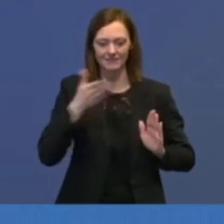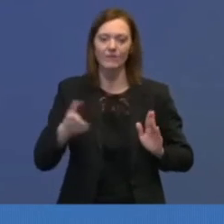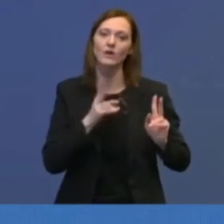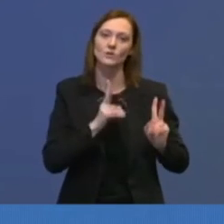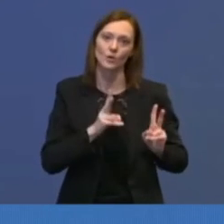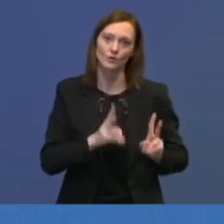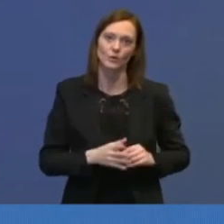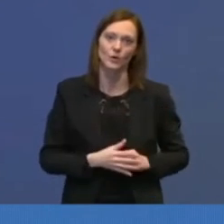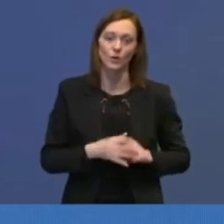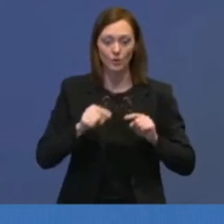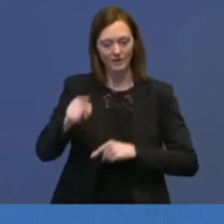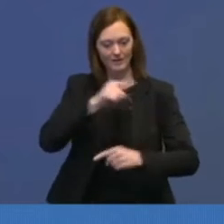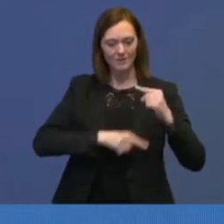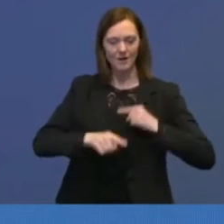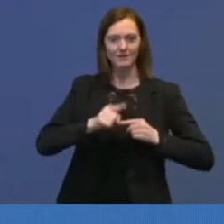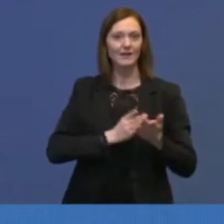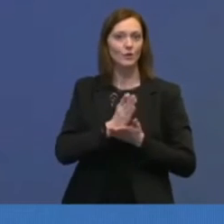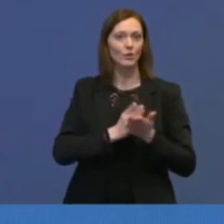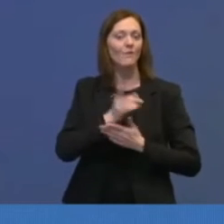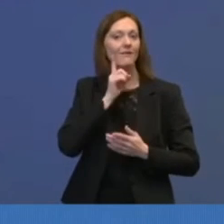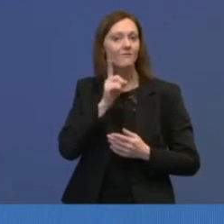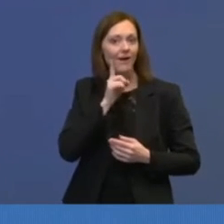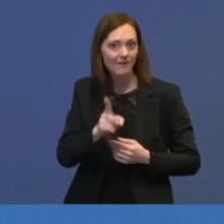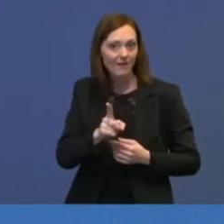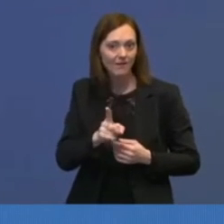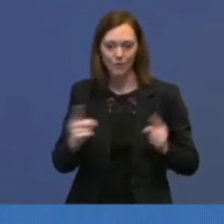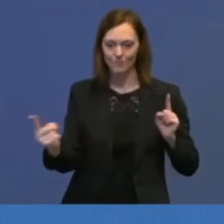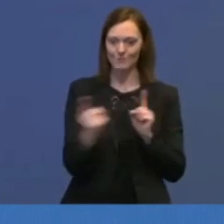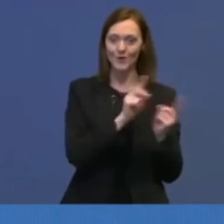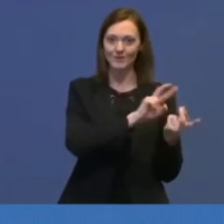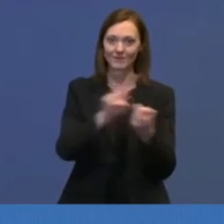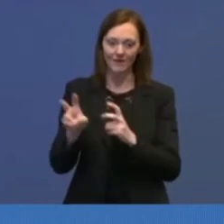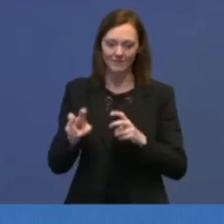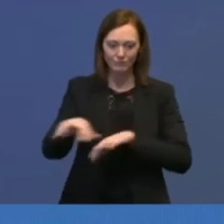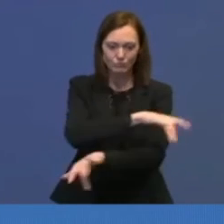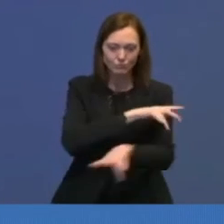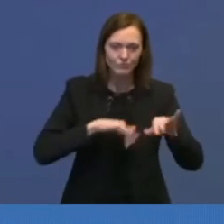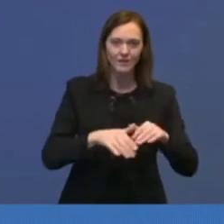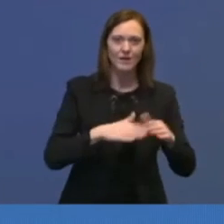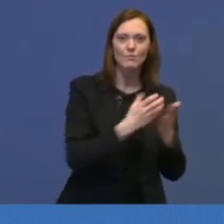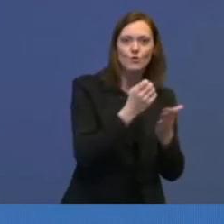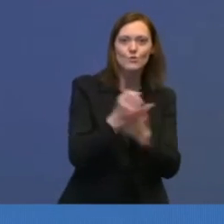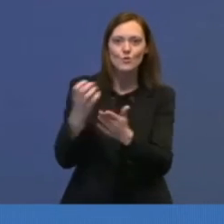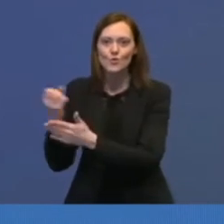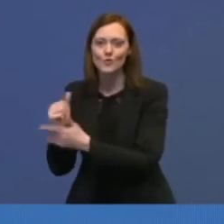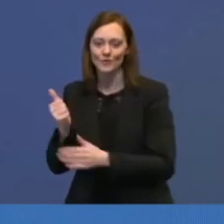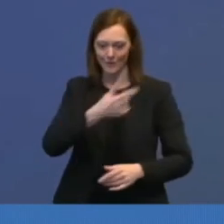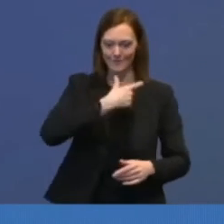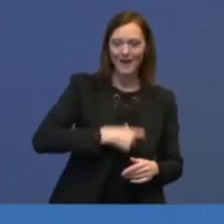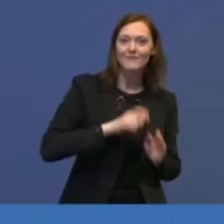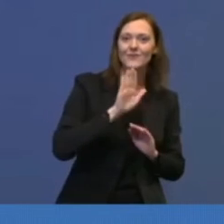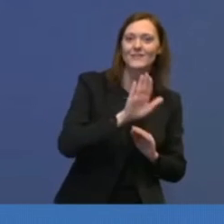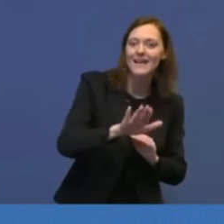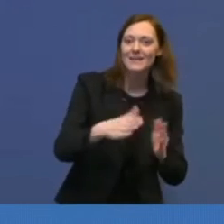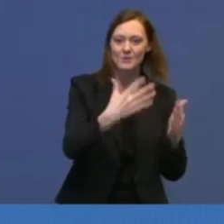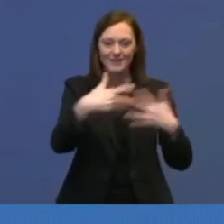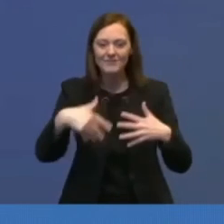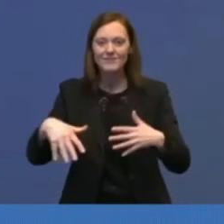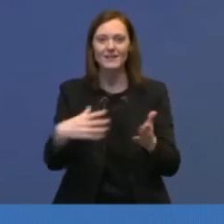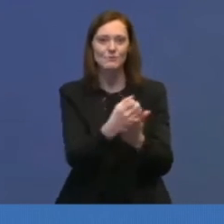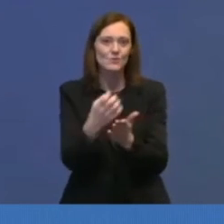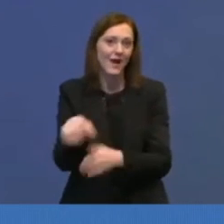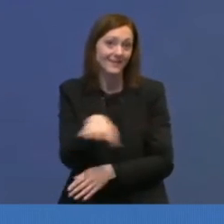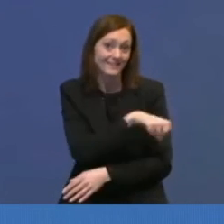Marka marka yinohadda ku laaban doonon noolal aadi a o lo kulmi doonadadka wa waxatika ku waqan aniga ii waqan o uwaqan shirkataha marka